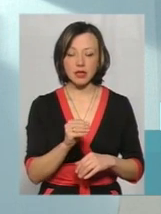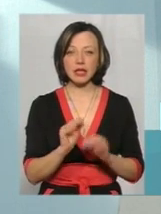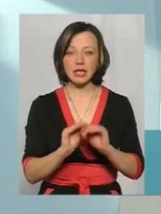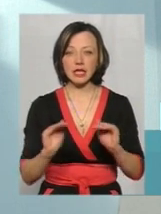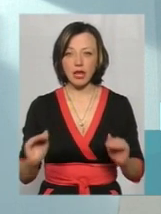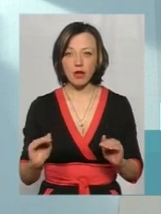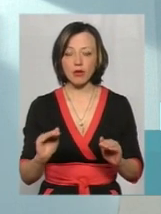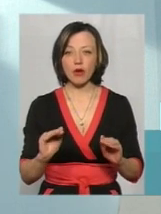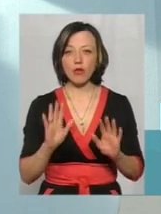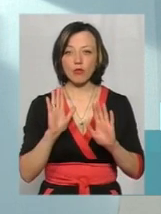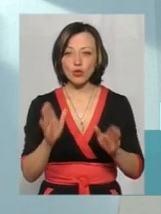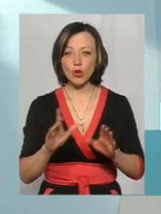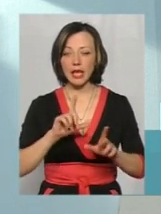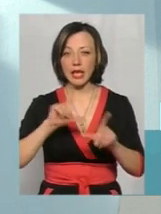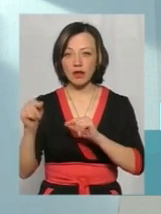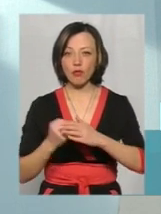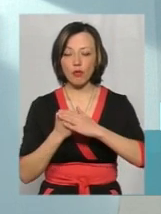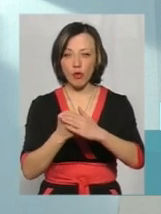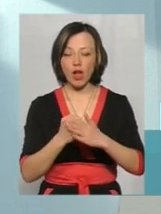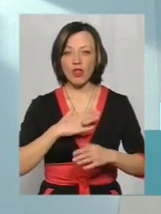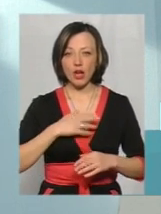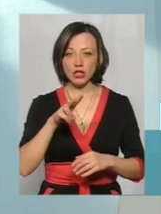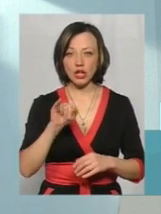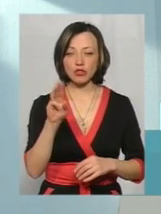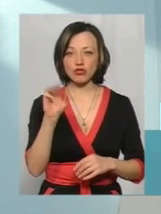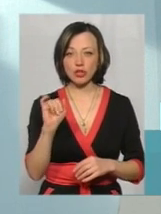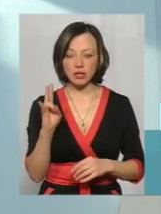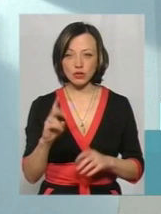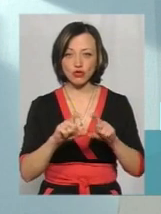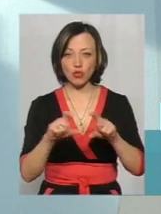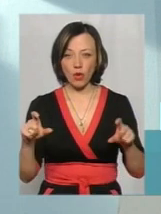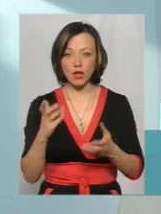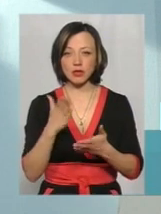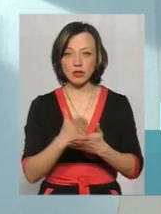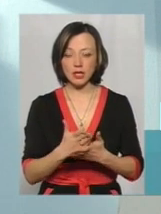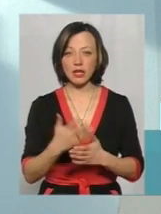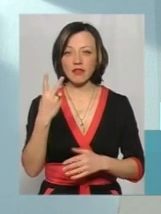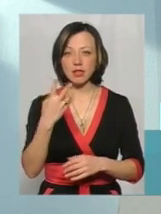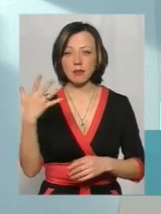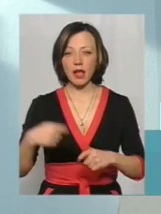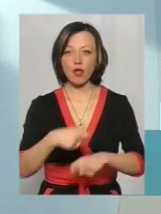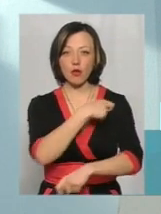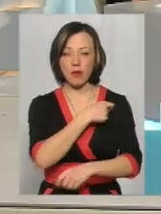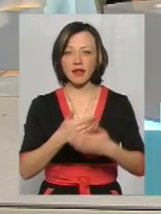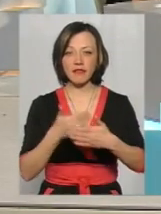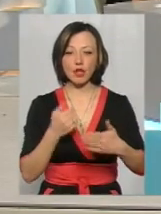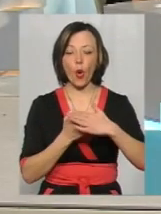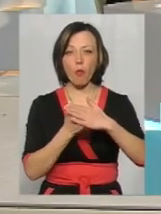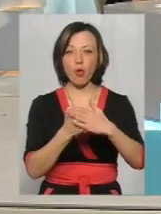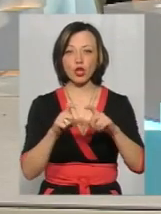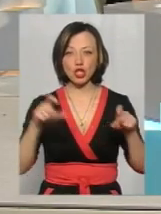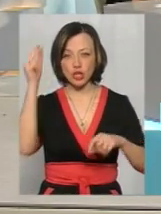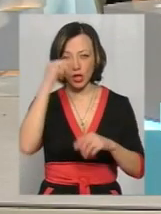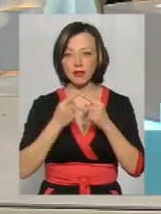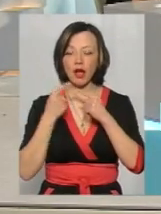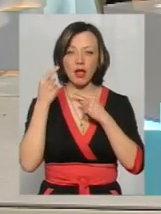будуть під'їжджати у ходні школи. Наша Ліщанська школа Зятарського району розташована за 25 кілометрів від опорних шкіл. Це